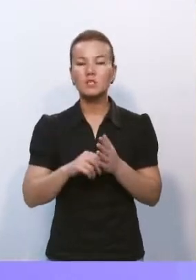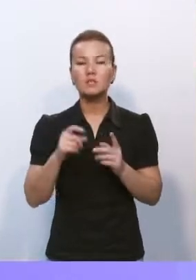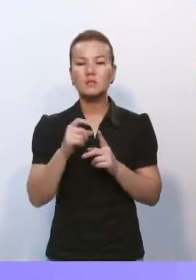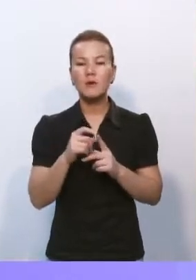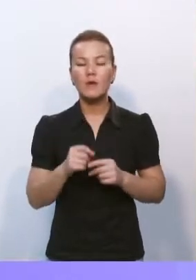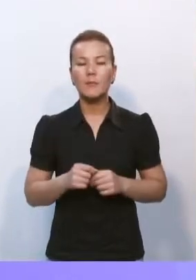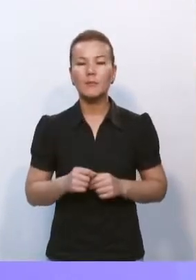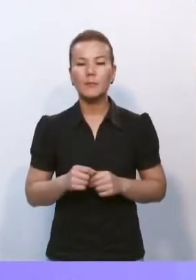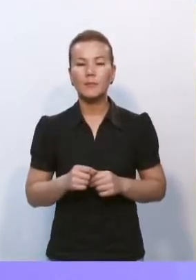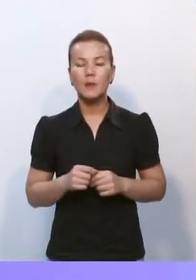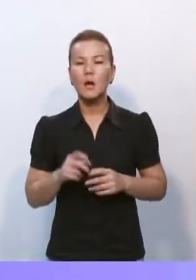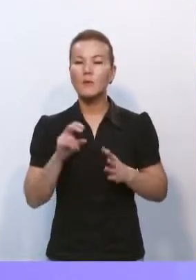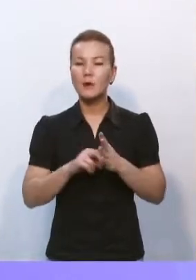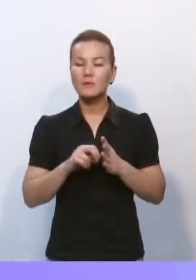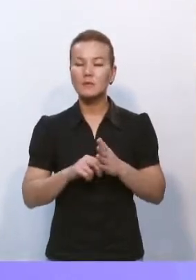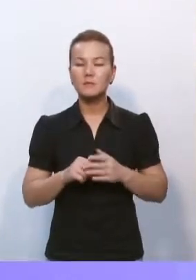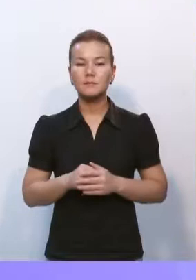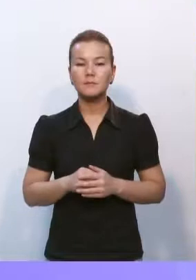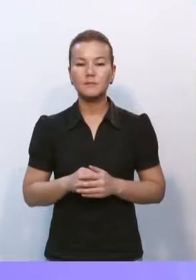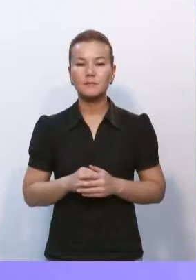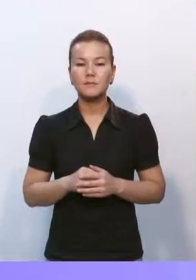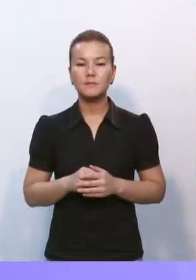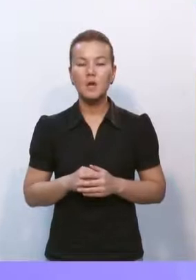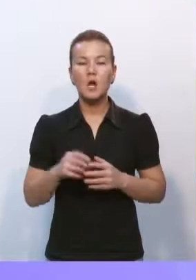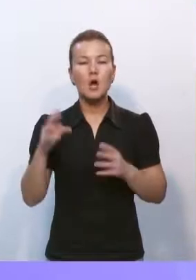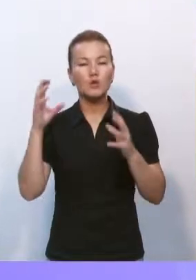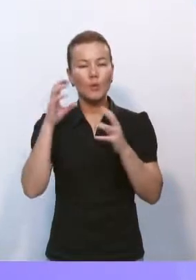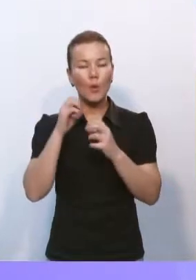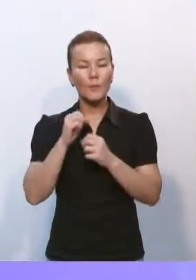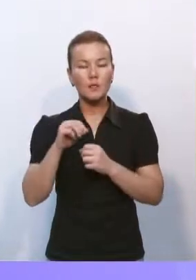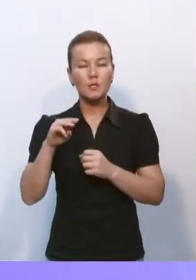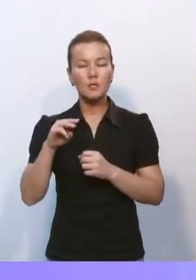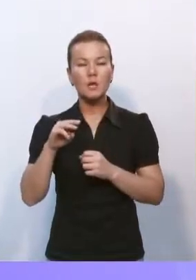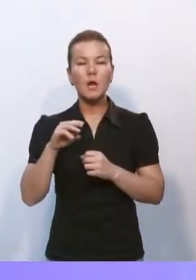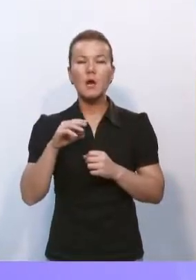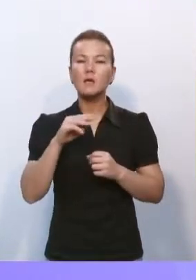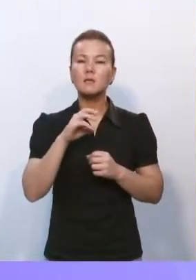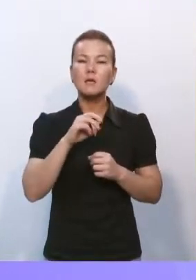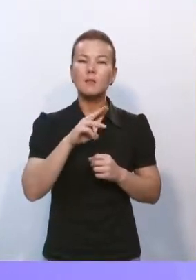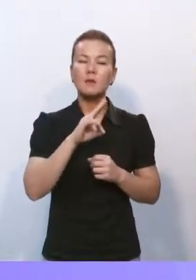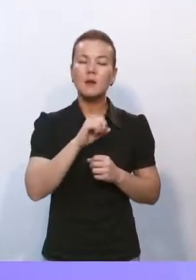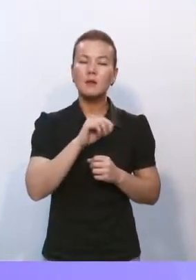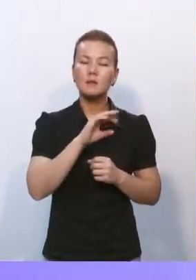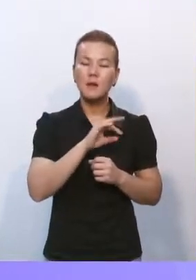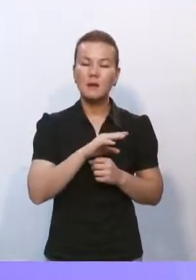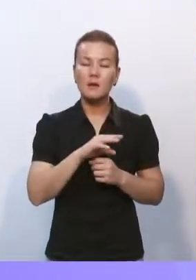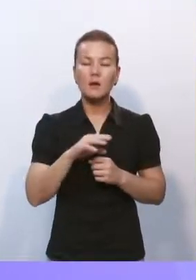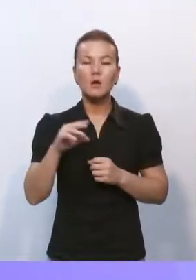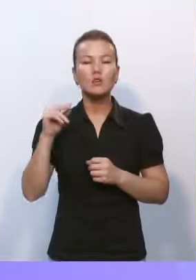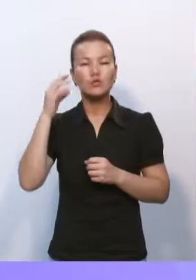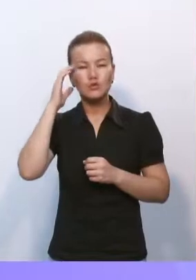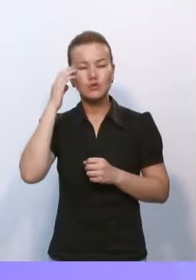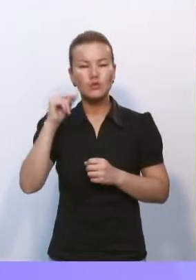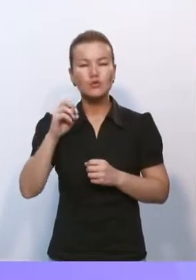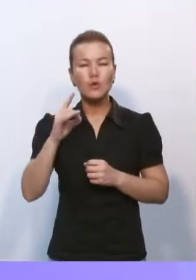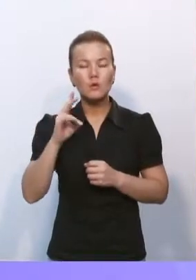слова. Проверьте. Темный – темнота, черный